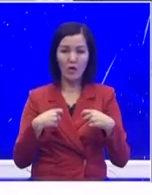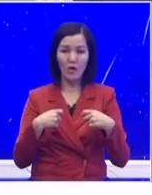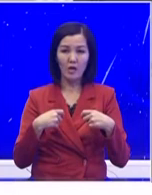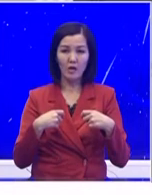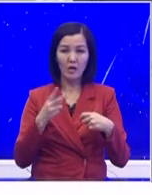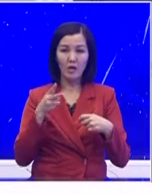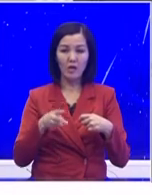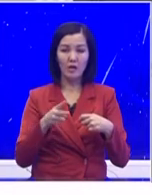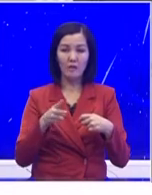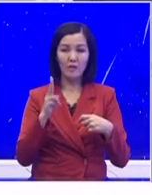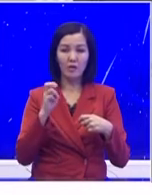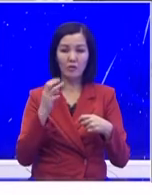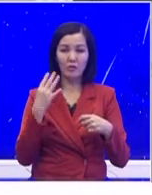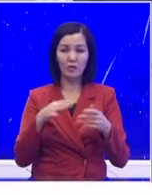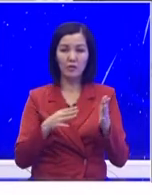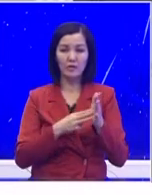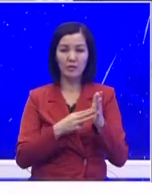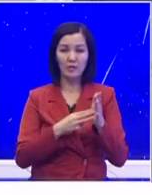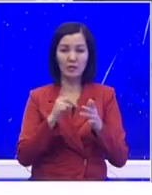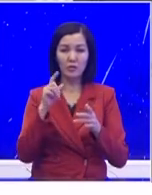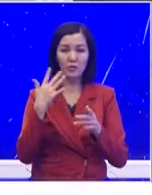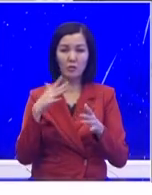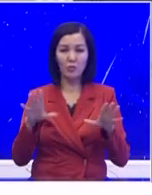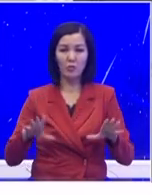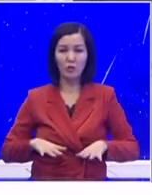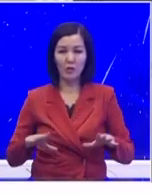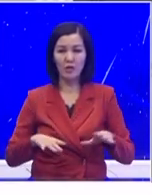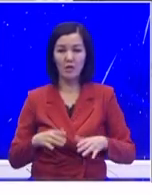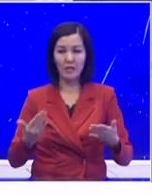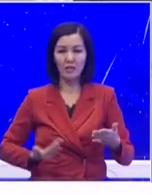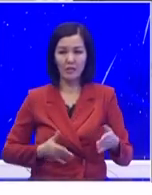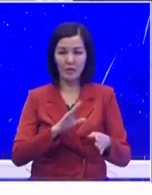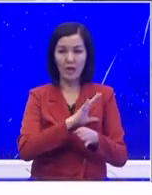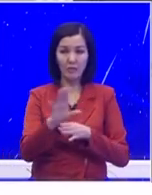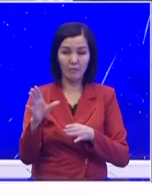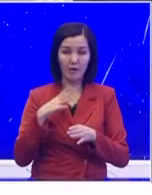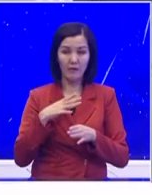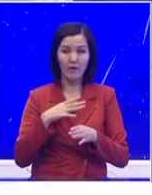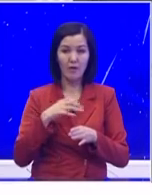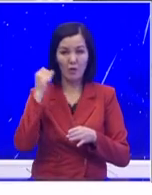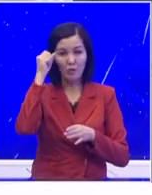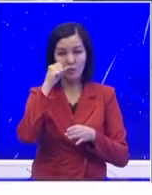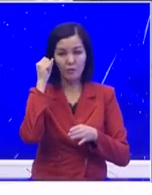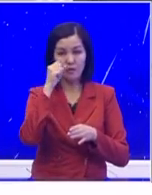Қойдан 2248 бас кетті, 150 жылқы кетті. Негізінде бұлар Өзбекстанға